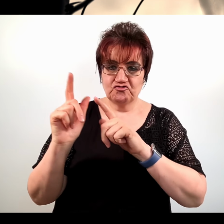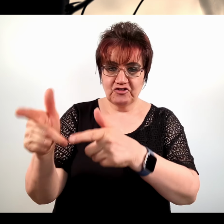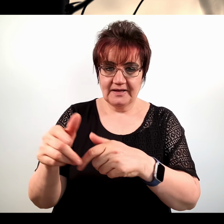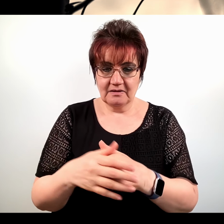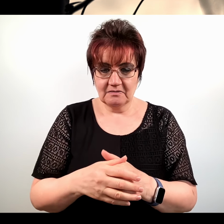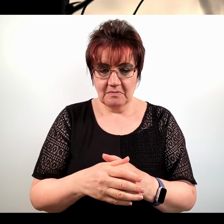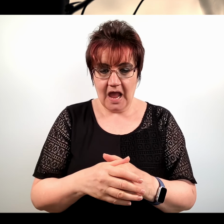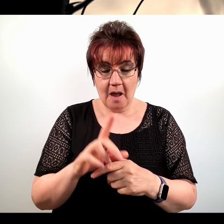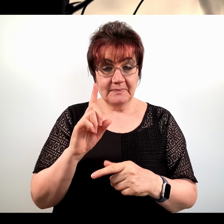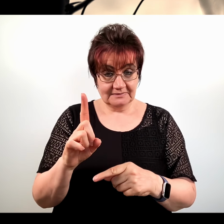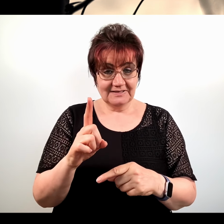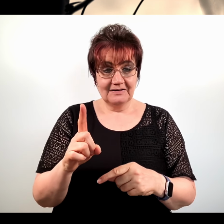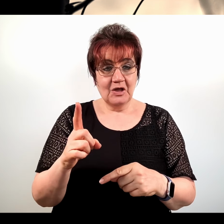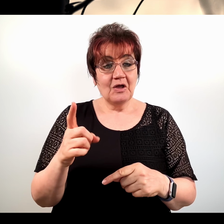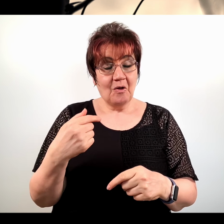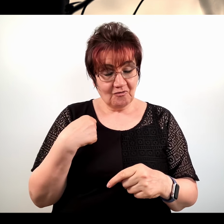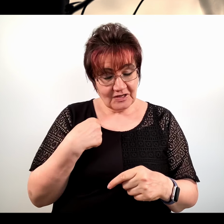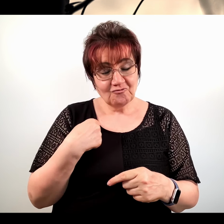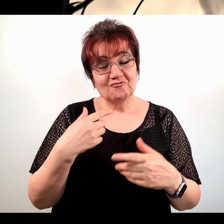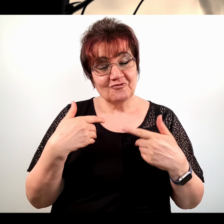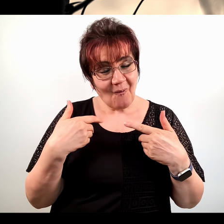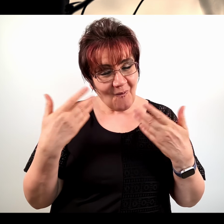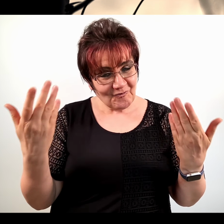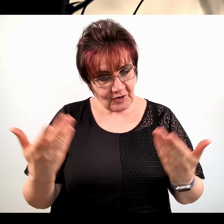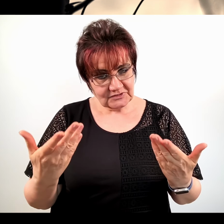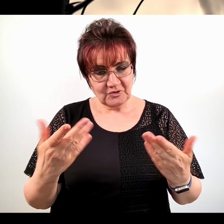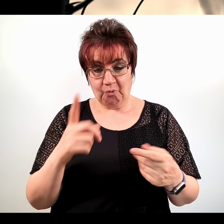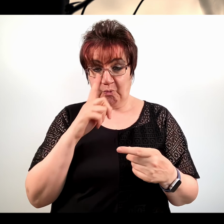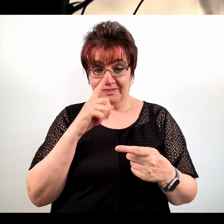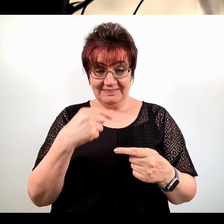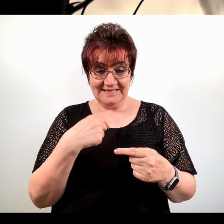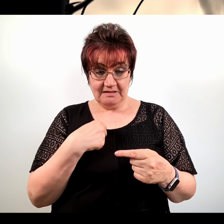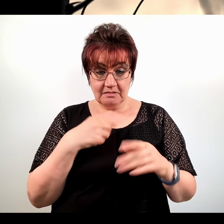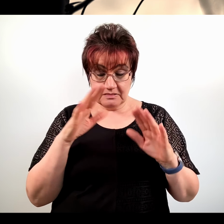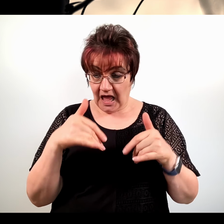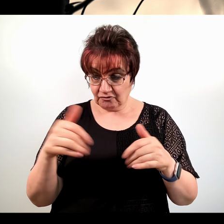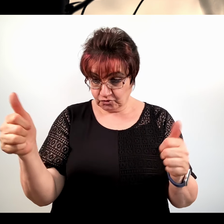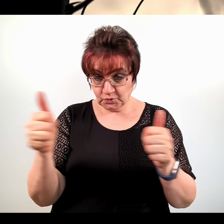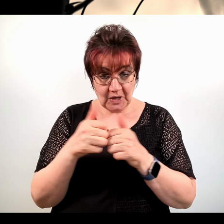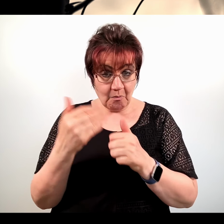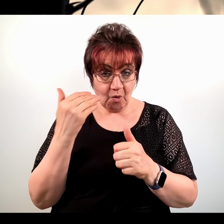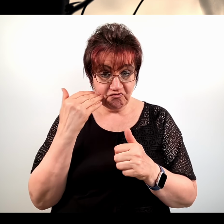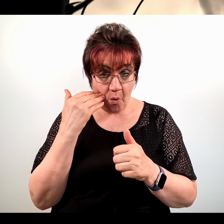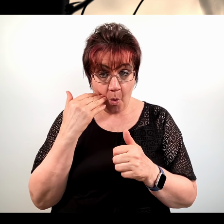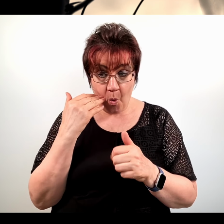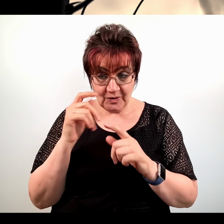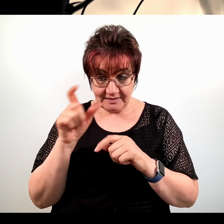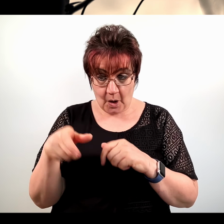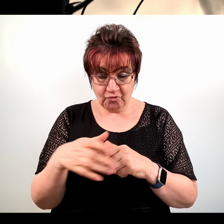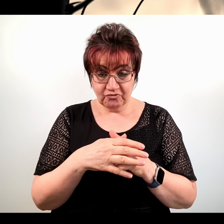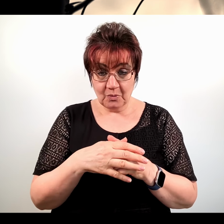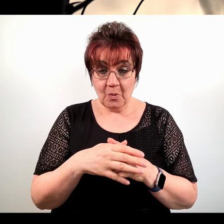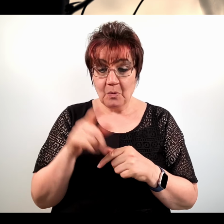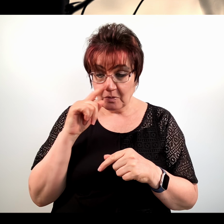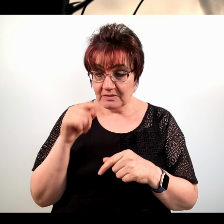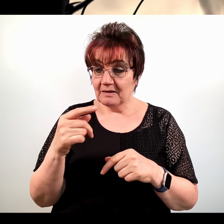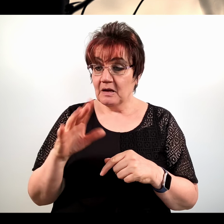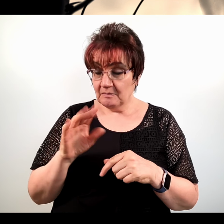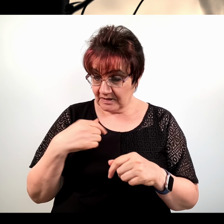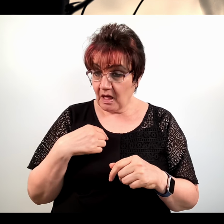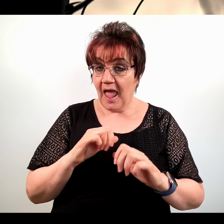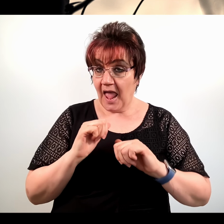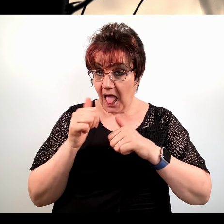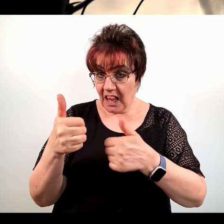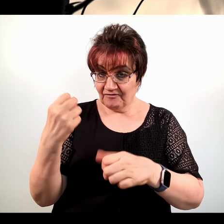.« Worüber ich mich aber freuen würde, ist, wenn ich bei dir wohnen dürfte und dich bei deiner